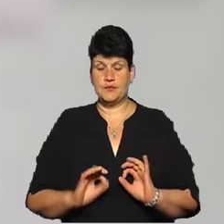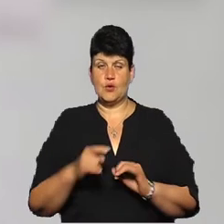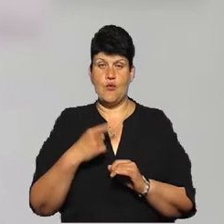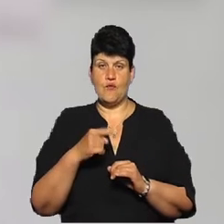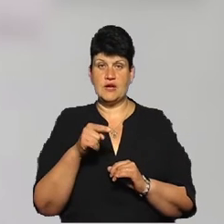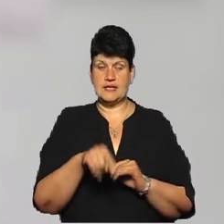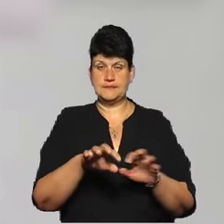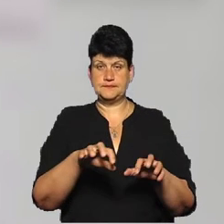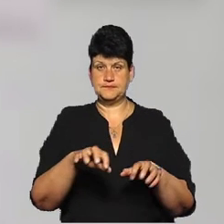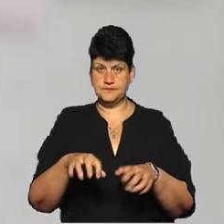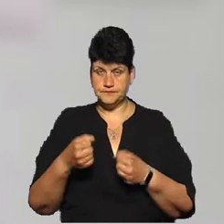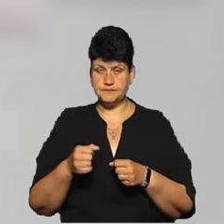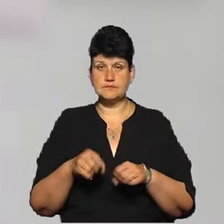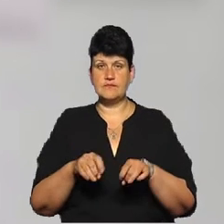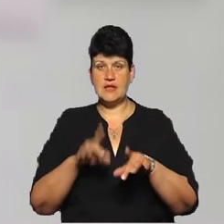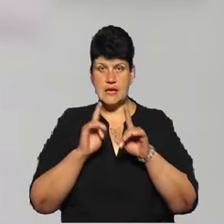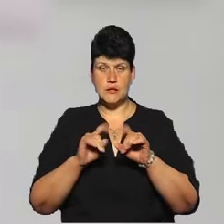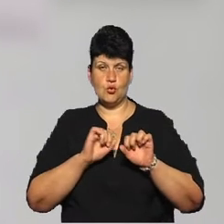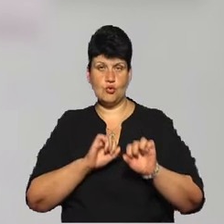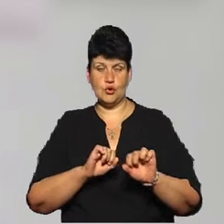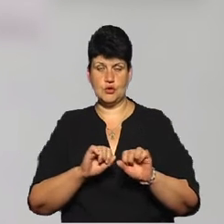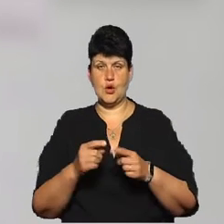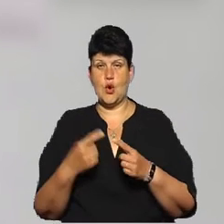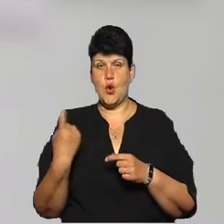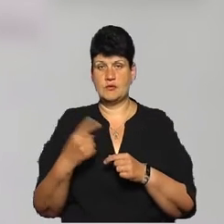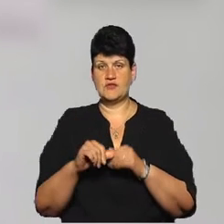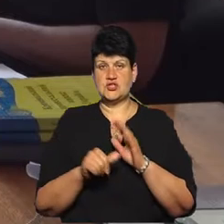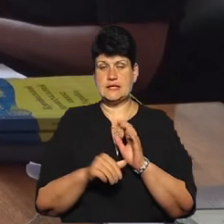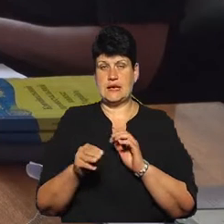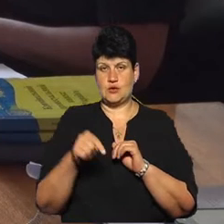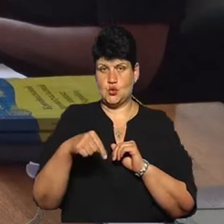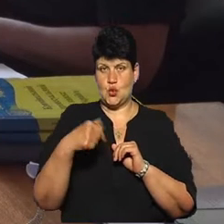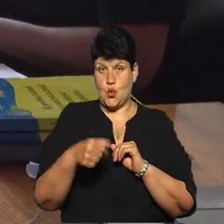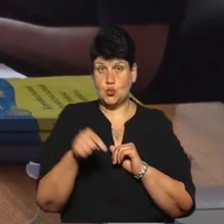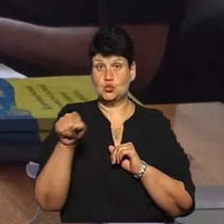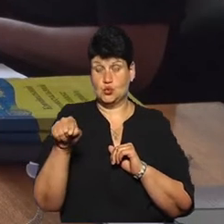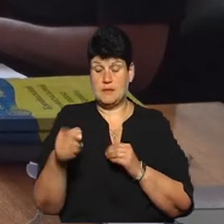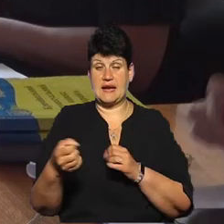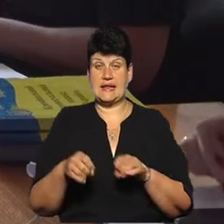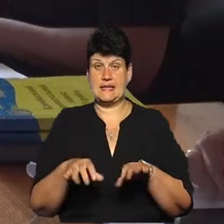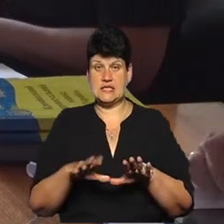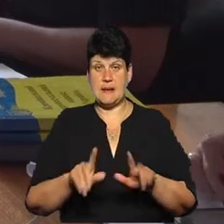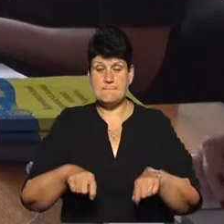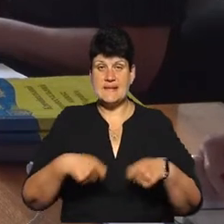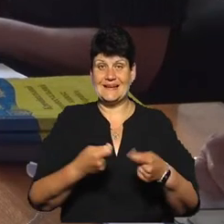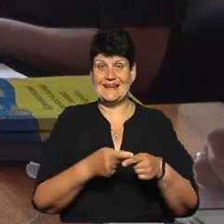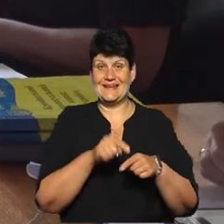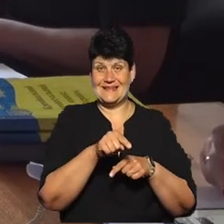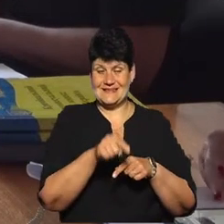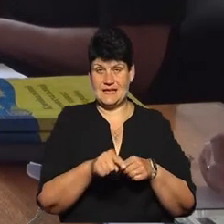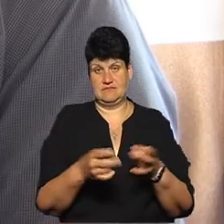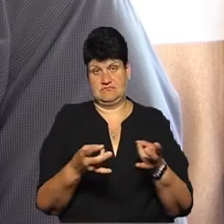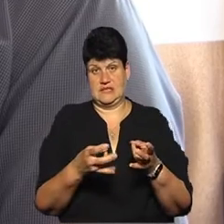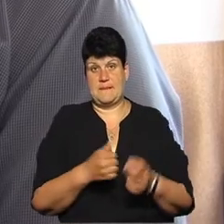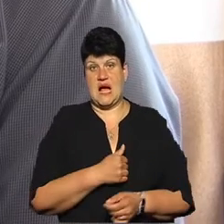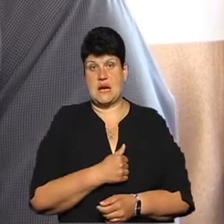їх вилучили рішенням Ради оборони області від 16 травня цього року. Тоді ж прийняли рішення передати це майно на потреби